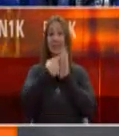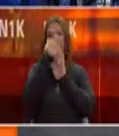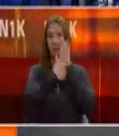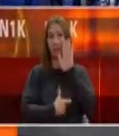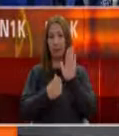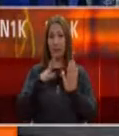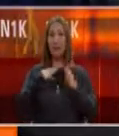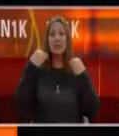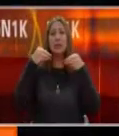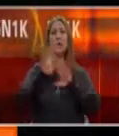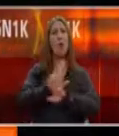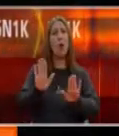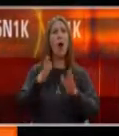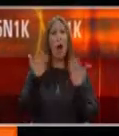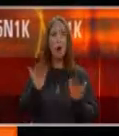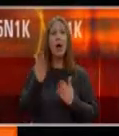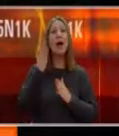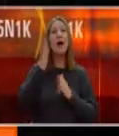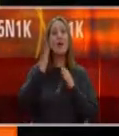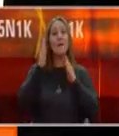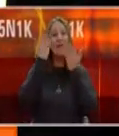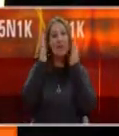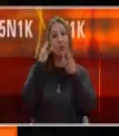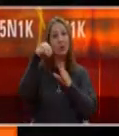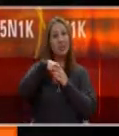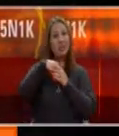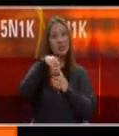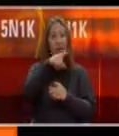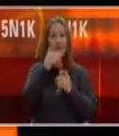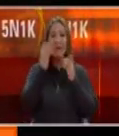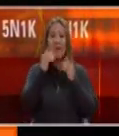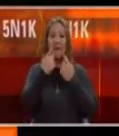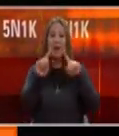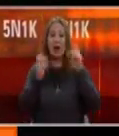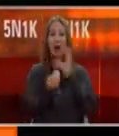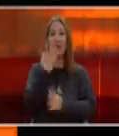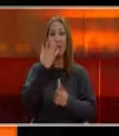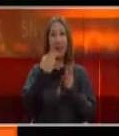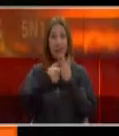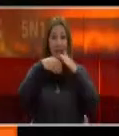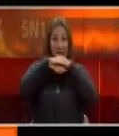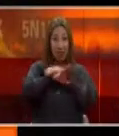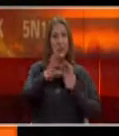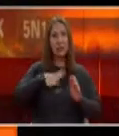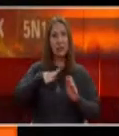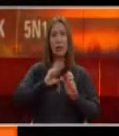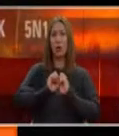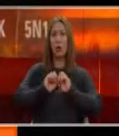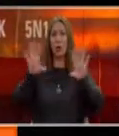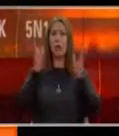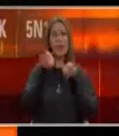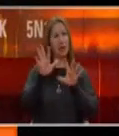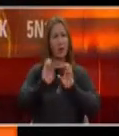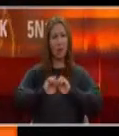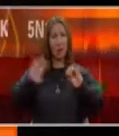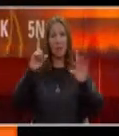bir kitap. Satılmayan bir kitap ama Facebook hesabımız var. Yani Fark Yaratanlar diye girdiklerinde ve isteyenlere de ulaştırabildiğimiz bir, bedava